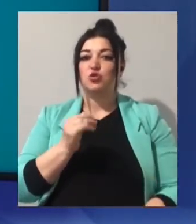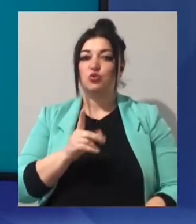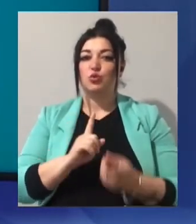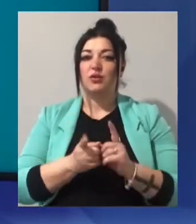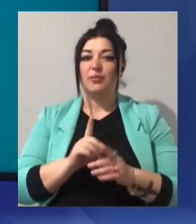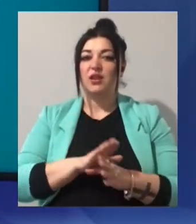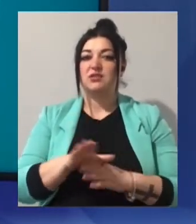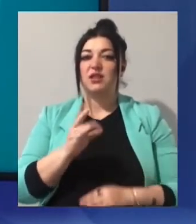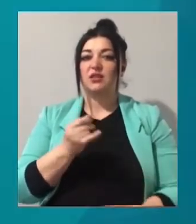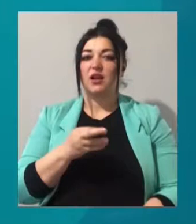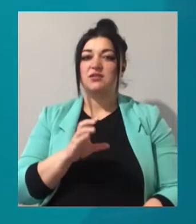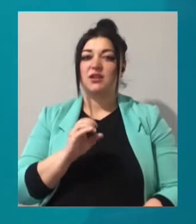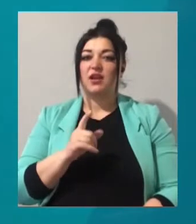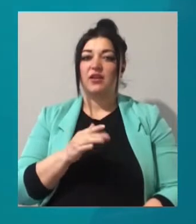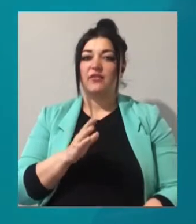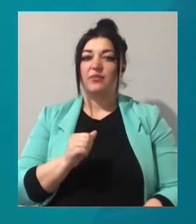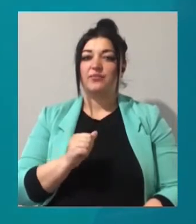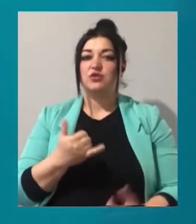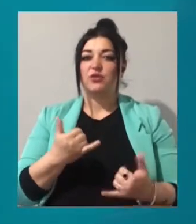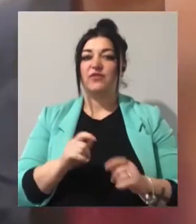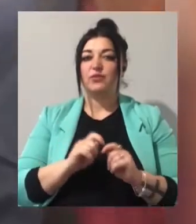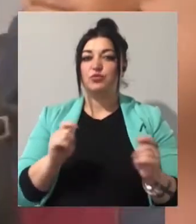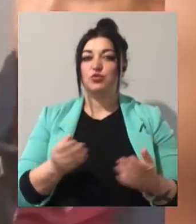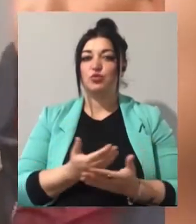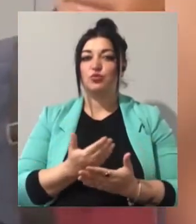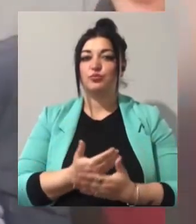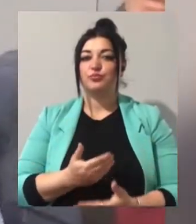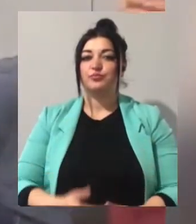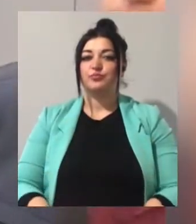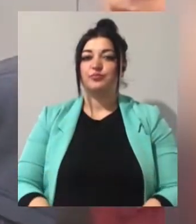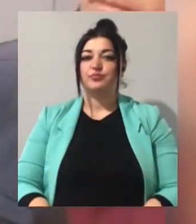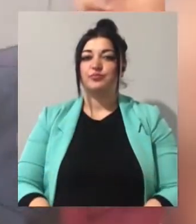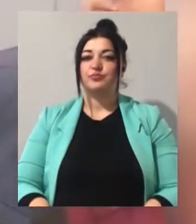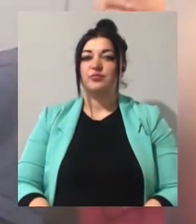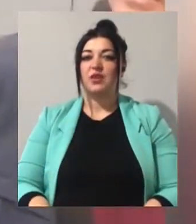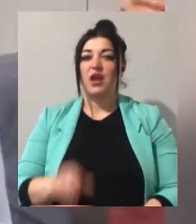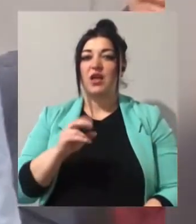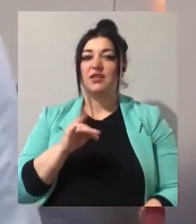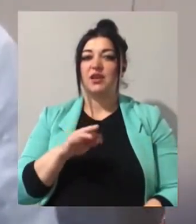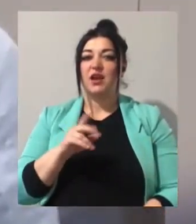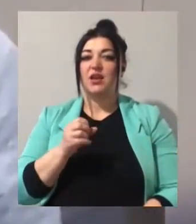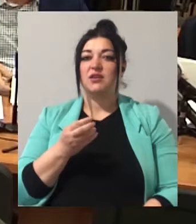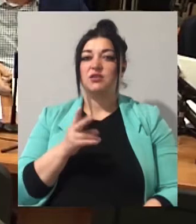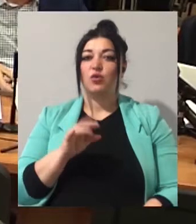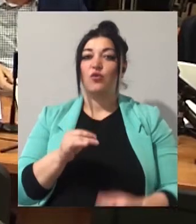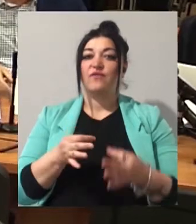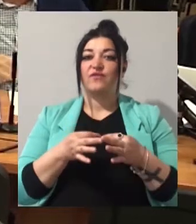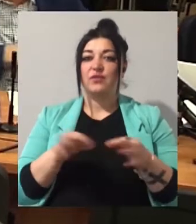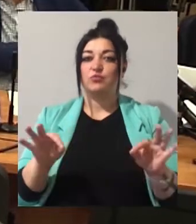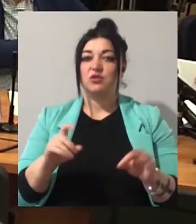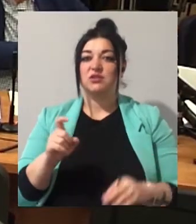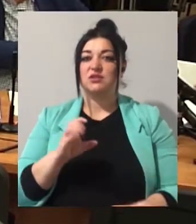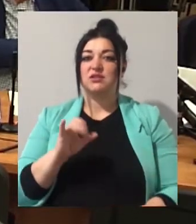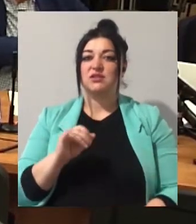здійснює Наталя Сергєєва. Сьогодні у випуску. Андрія Хаєцького випустили із СІЗО. Сталося це